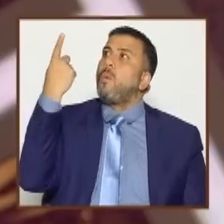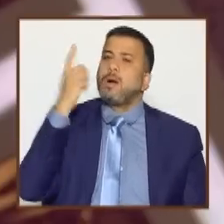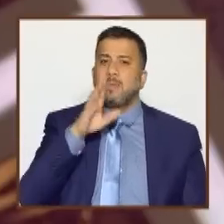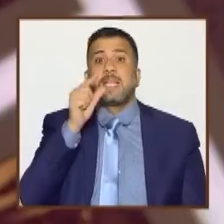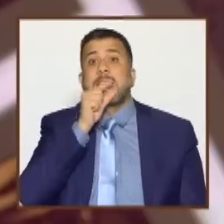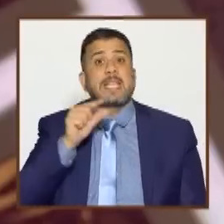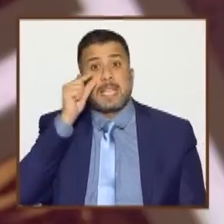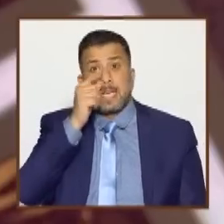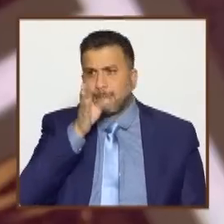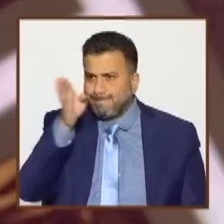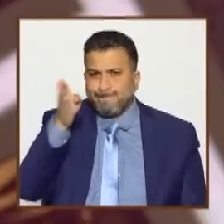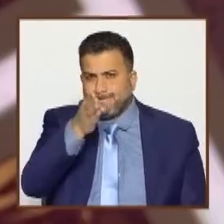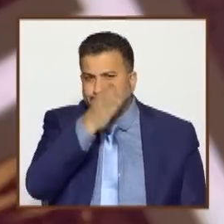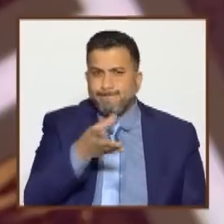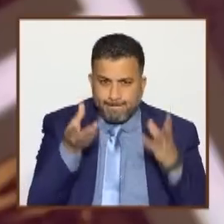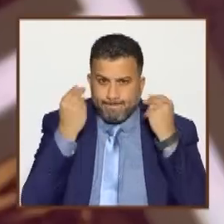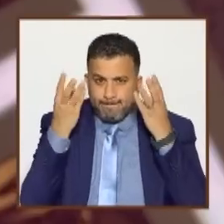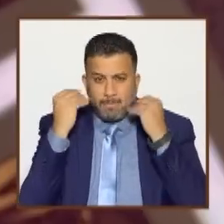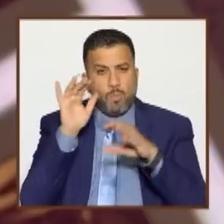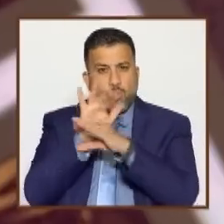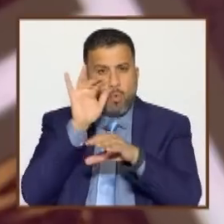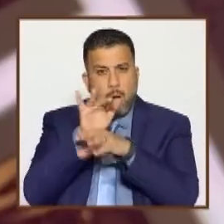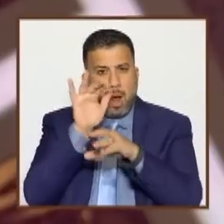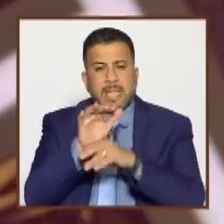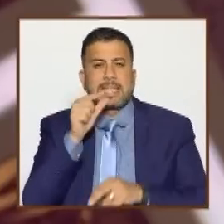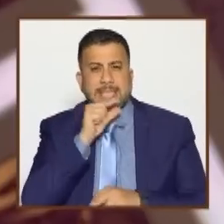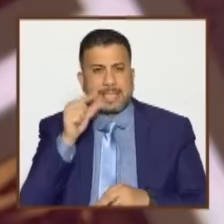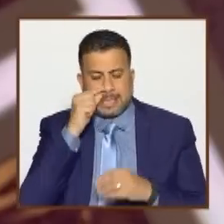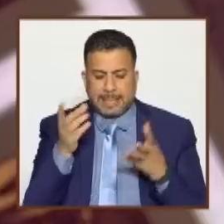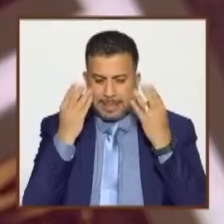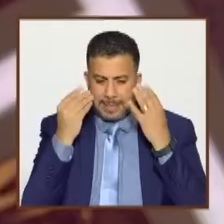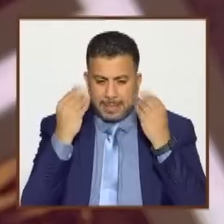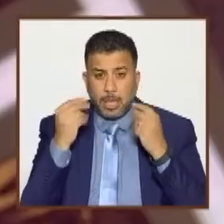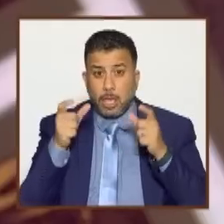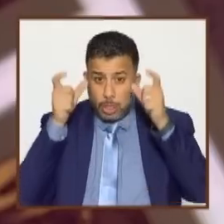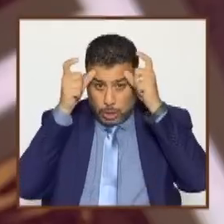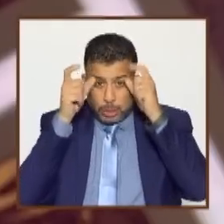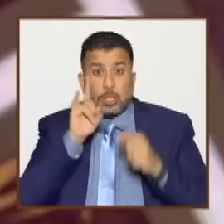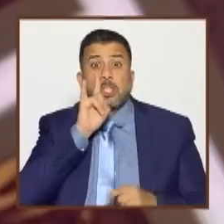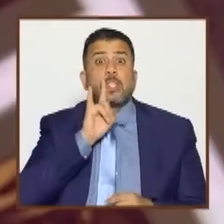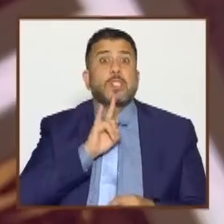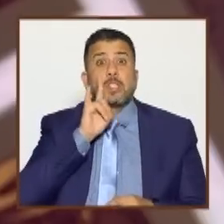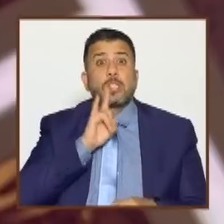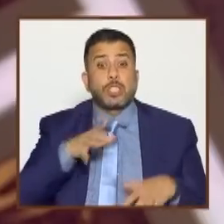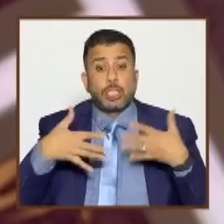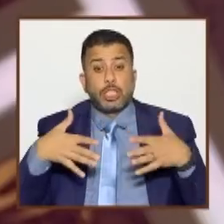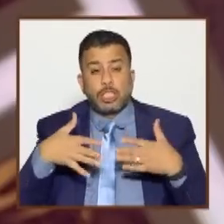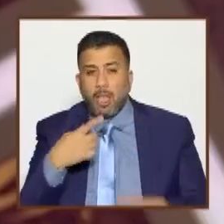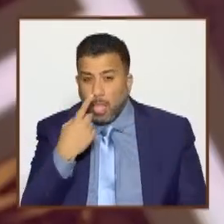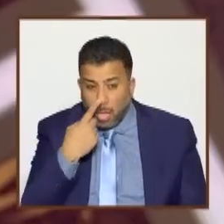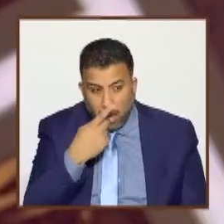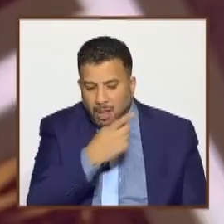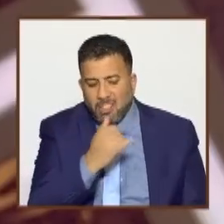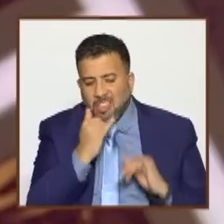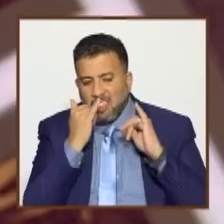العلم الشرعي، من خلال أيضا معصية الشيطان، معصية الشيطان وعدم طاعته،